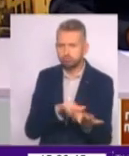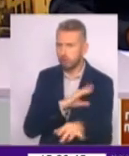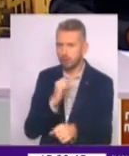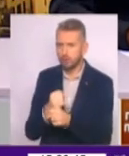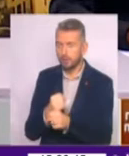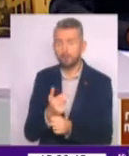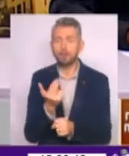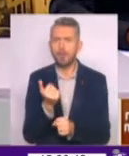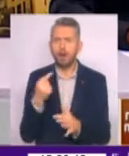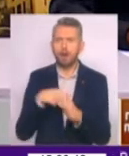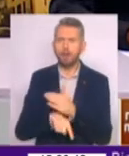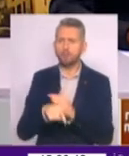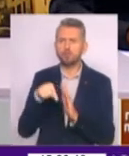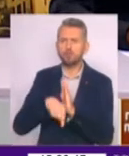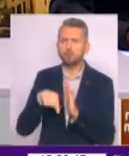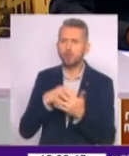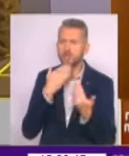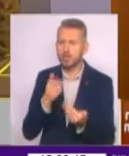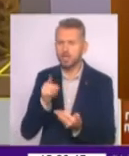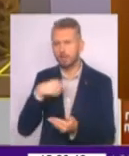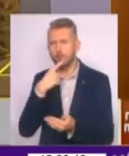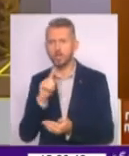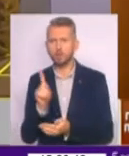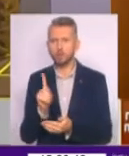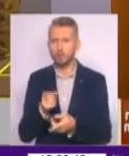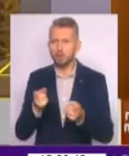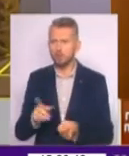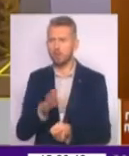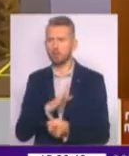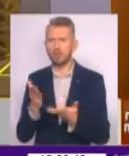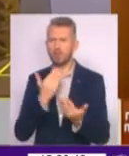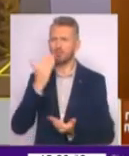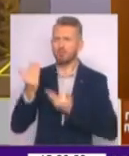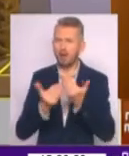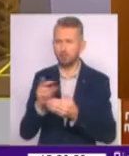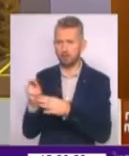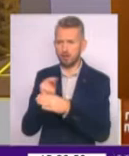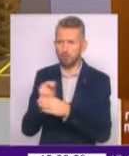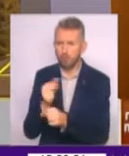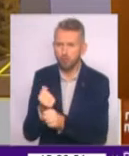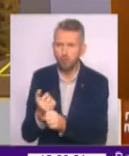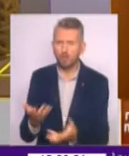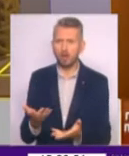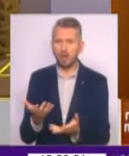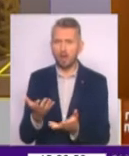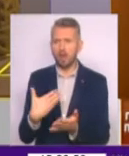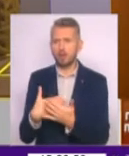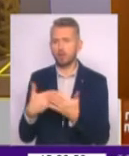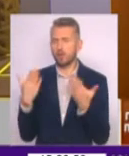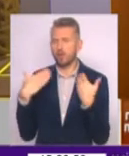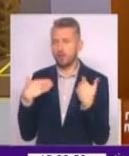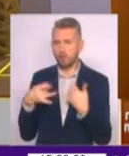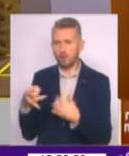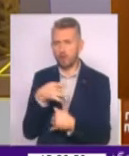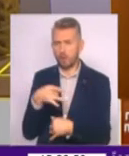чому тоді суть звернення того, що от ви дійсно говорили про те, що там були якісь запити з приводу ремонтних робіт, і нібито Святошинська РДА, ну, не чула